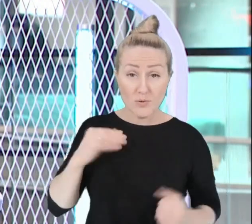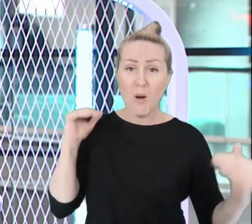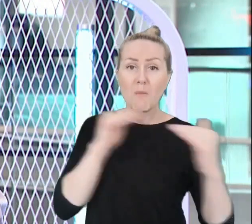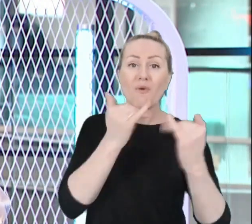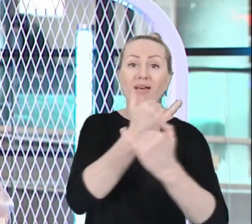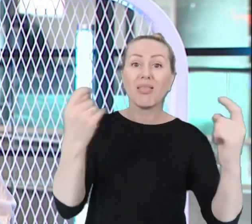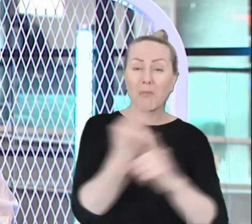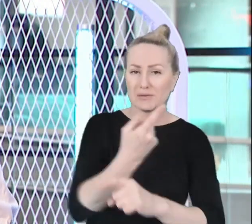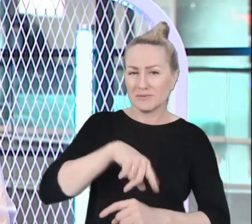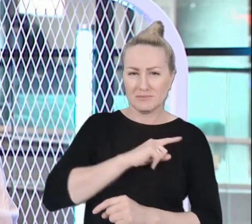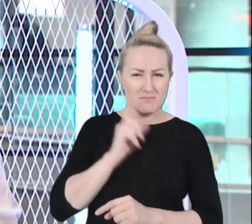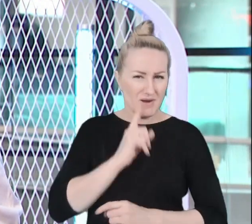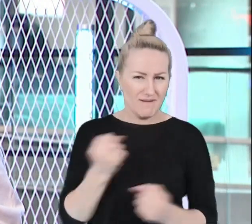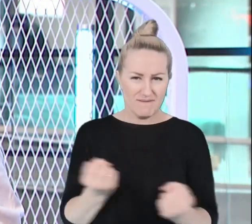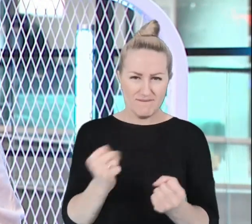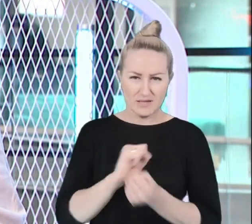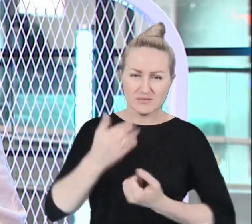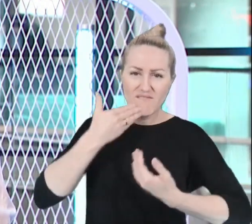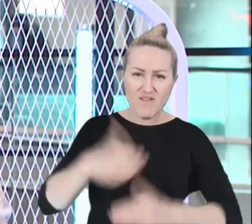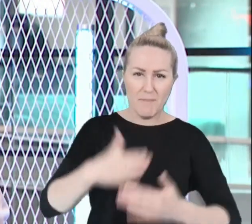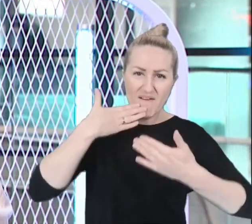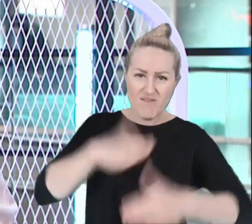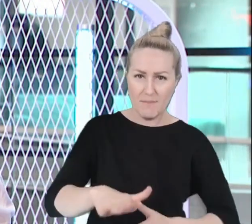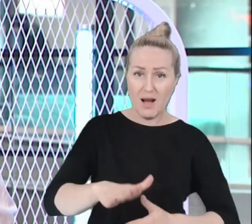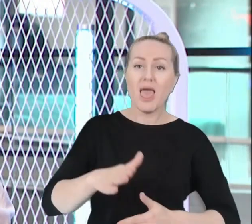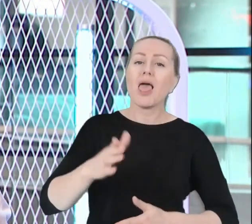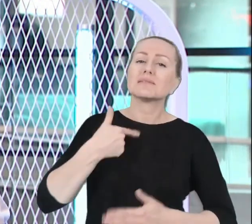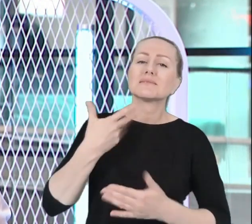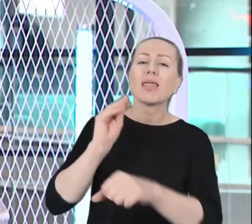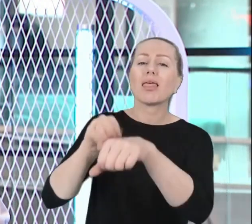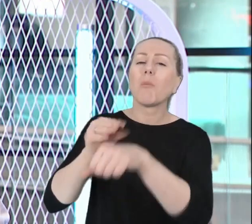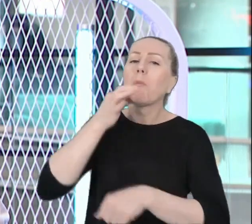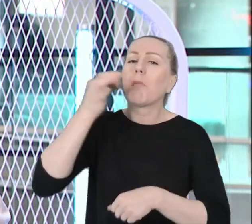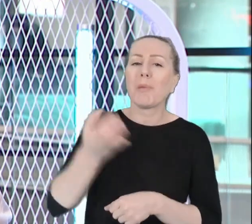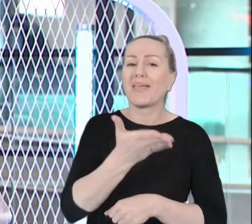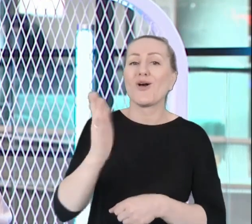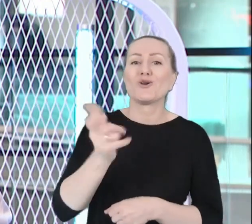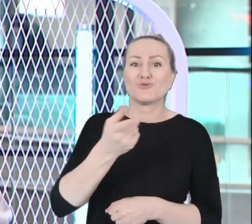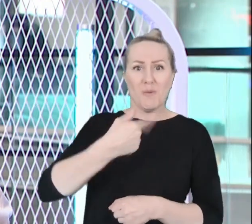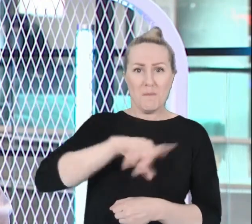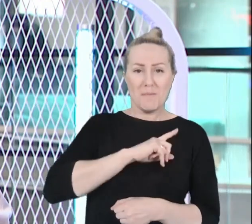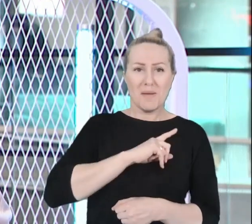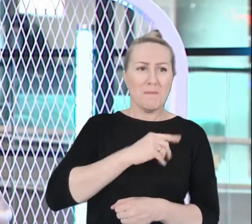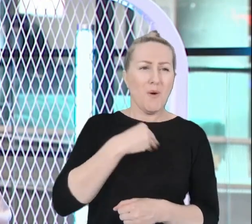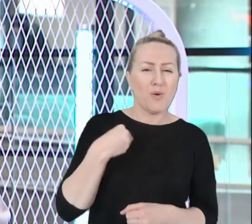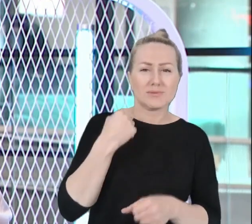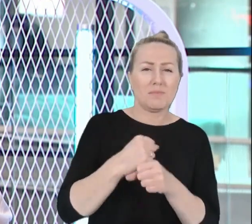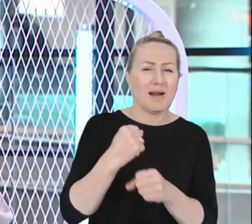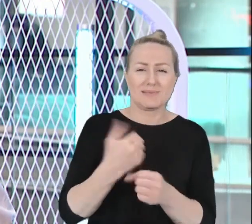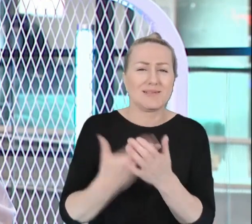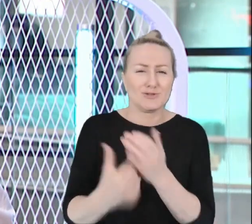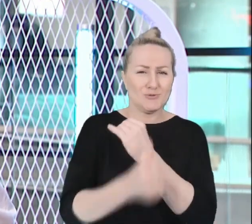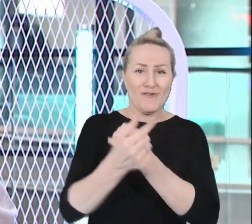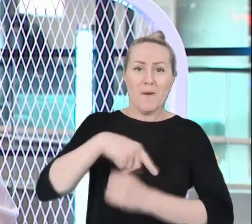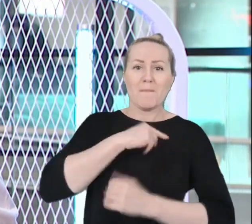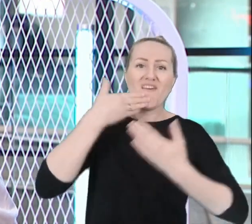Chciałabym też zapytać was później, co jest takiego z naszą pracą być może, że my się tak wypalamy, może z naszym życiem, może z